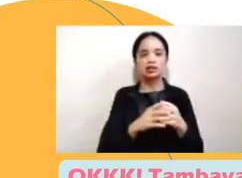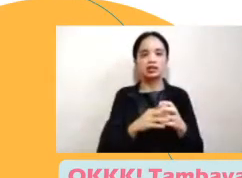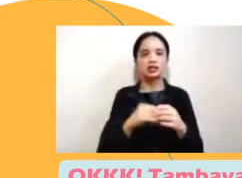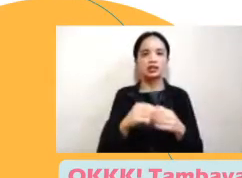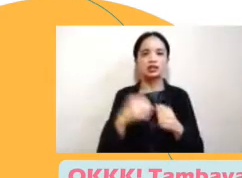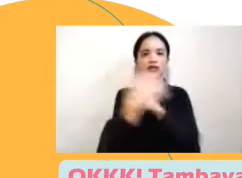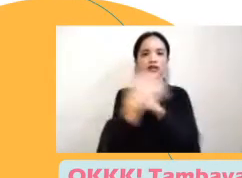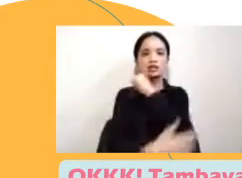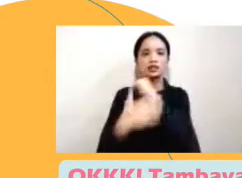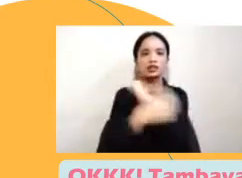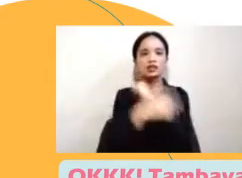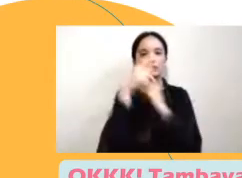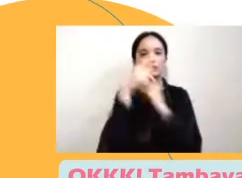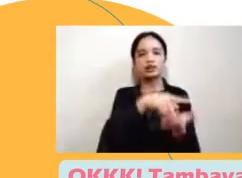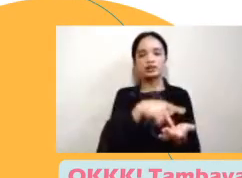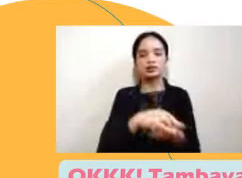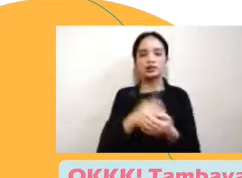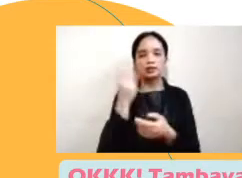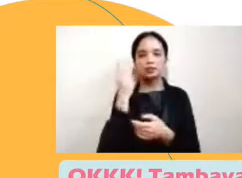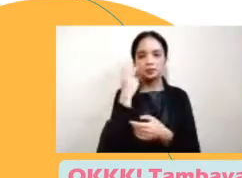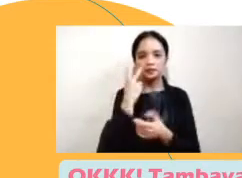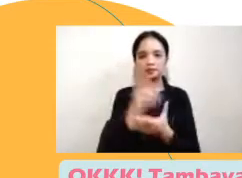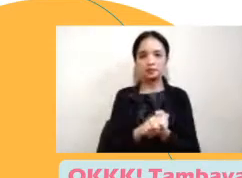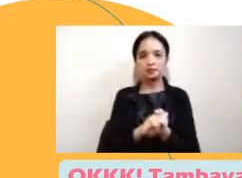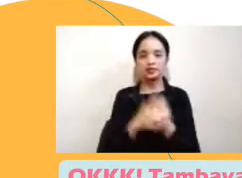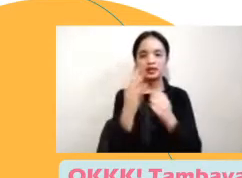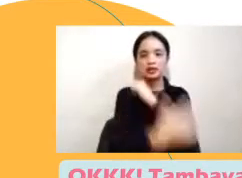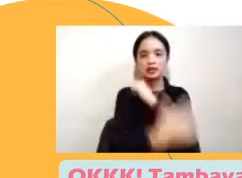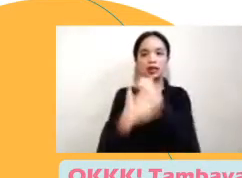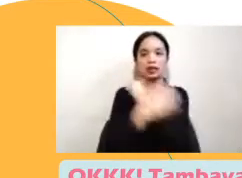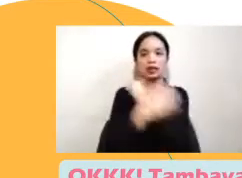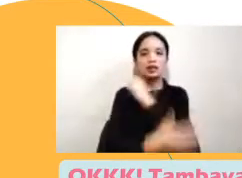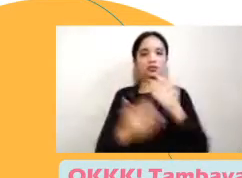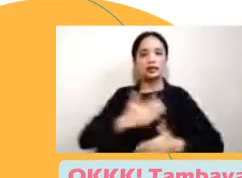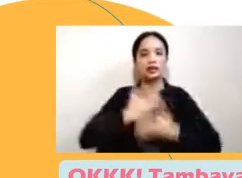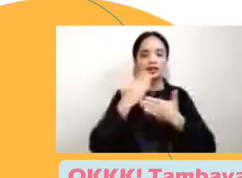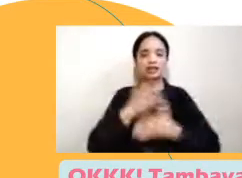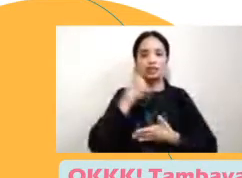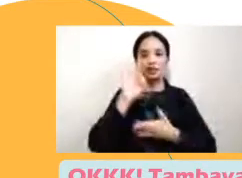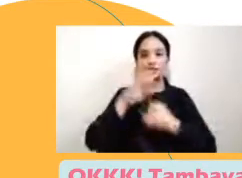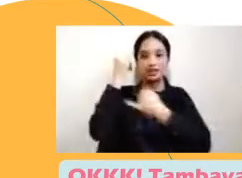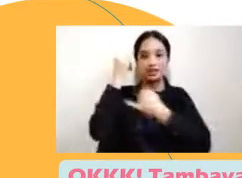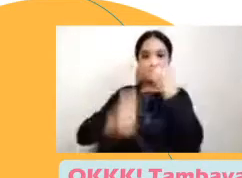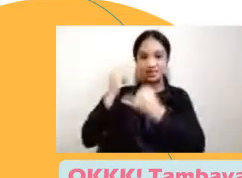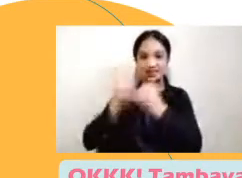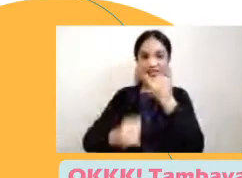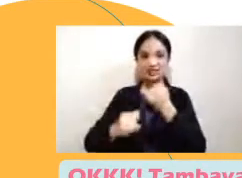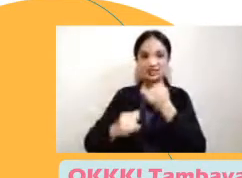ganyan. Hindi mo siya kakantahin na. Lalo na pag nandun na tayo sa last part. Na-na-na-na-na. Diba?